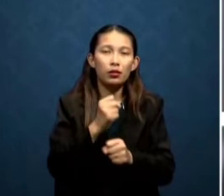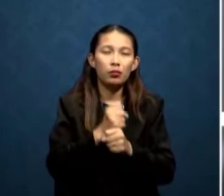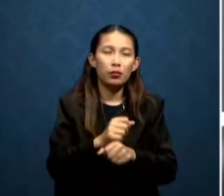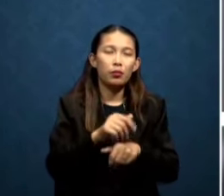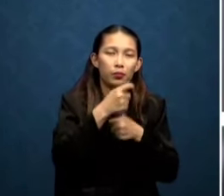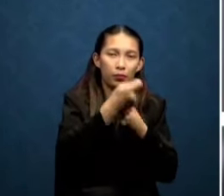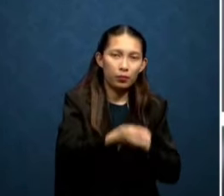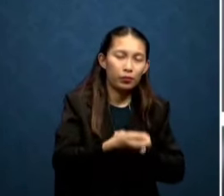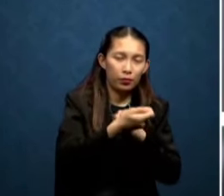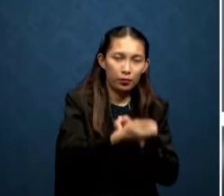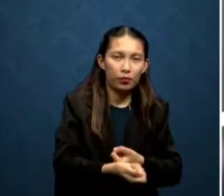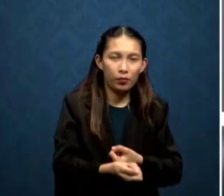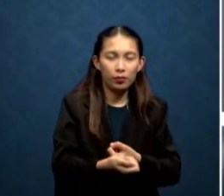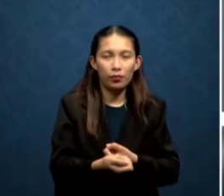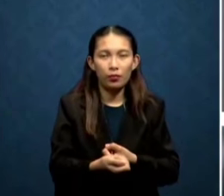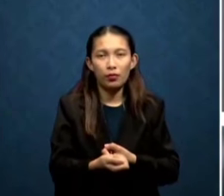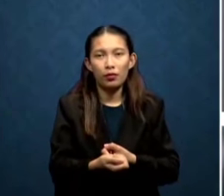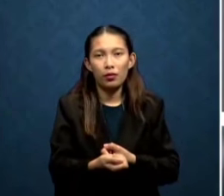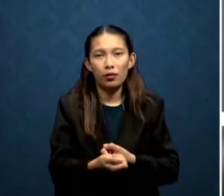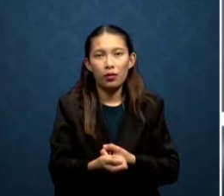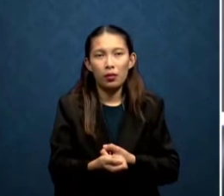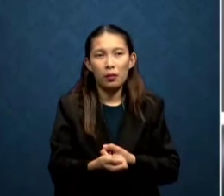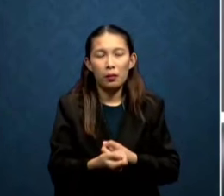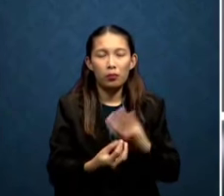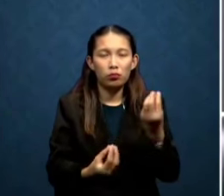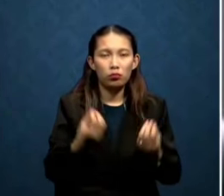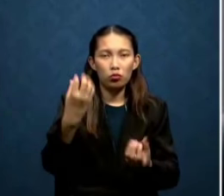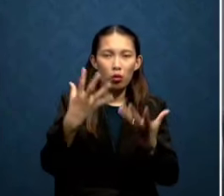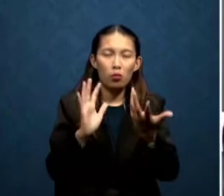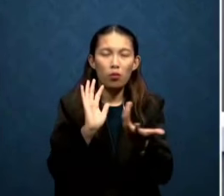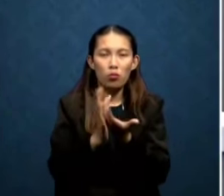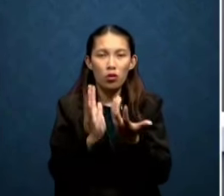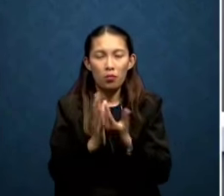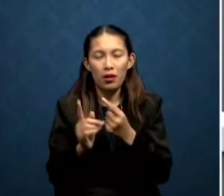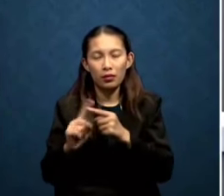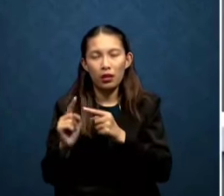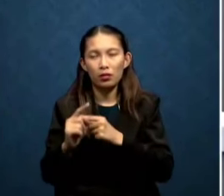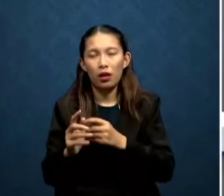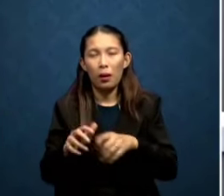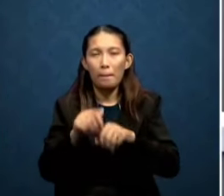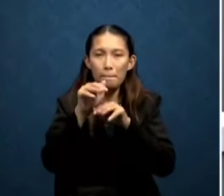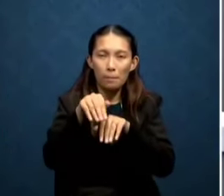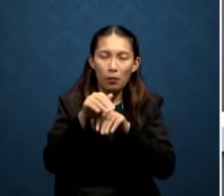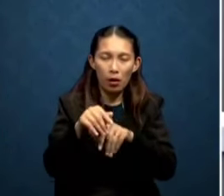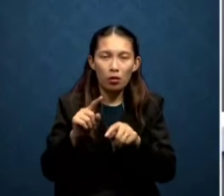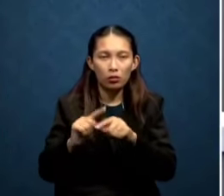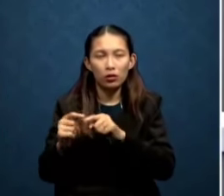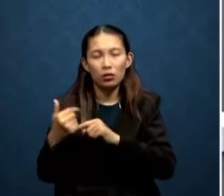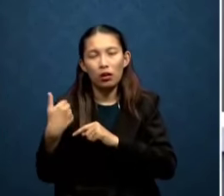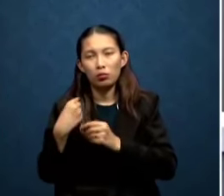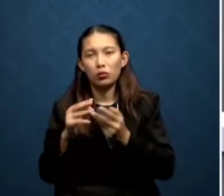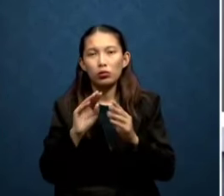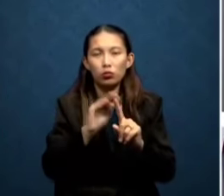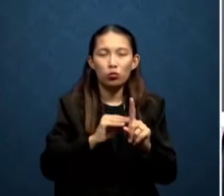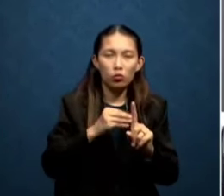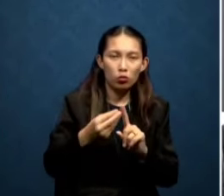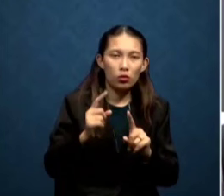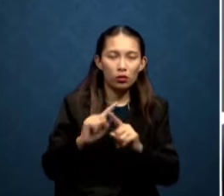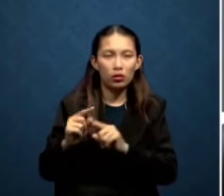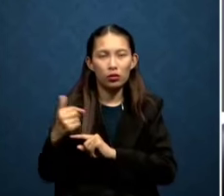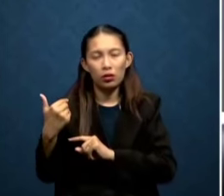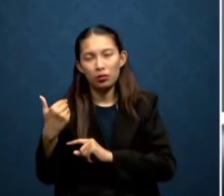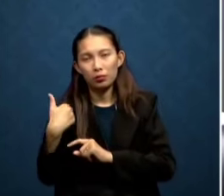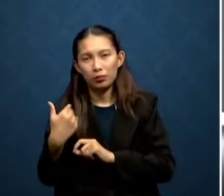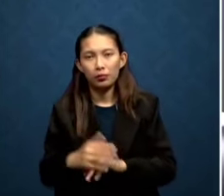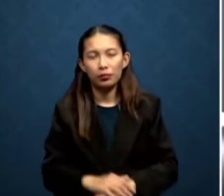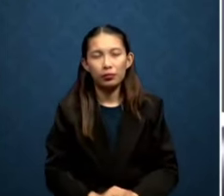และอำเภอสิงหนครและเกษตรกรชาวสวนปาล์มสวนผลไม้สวนมะพร้าวสวนกล้วยและสวนอื่นๆ